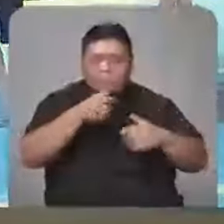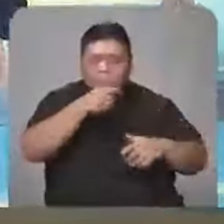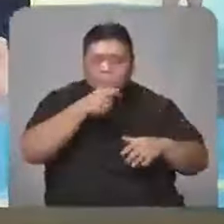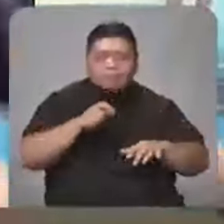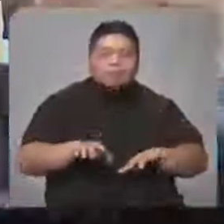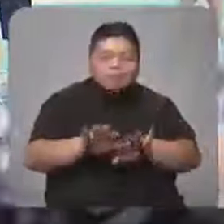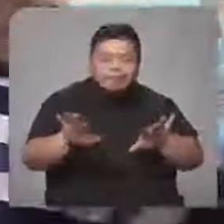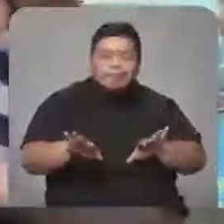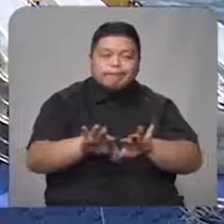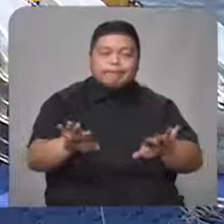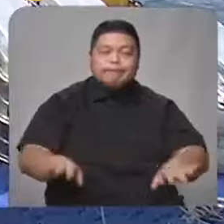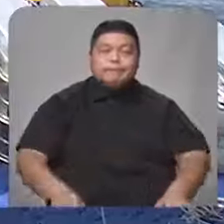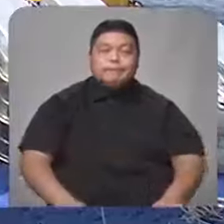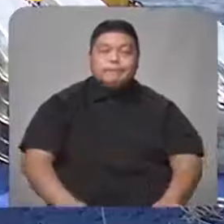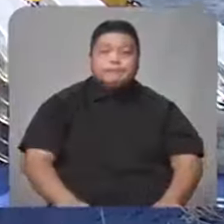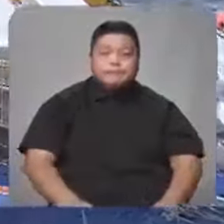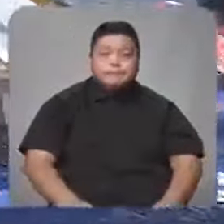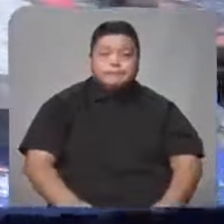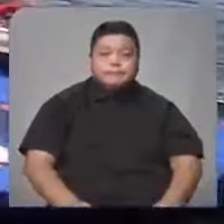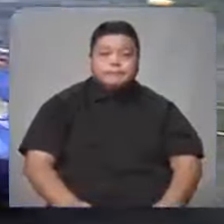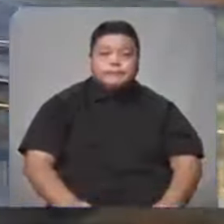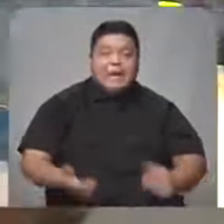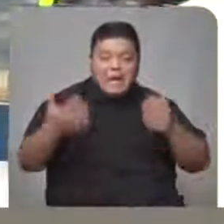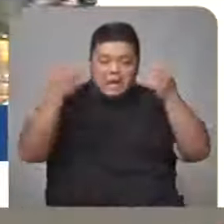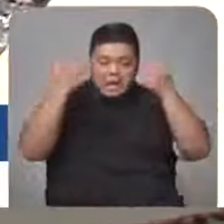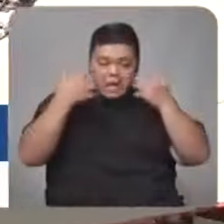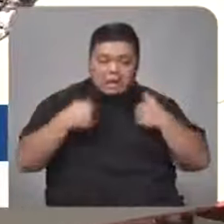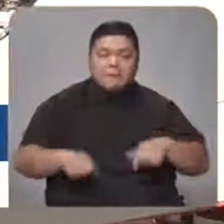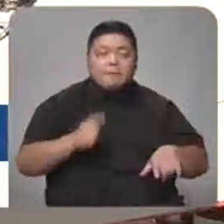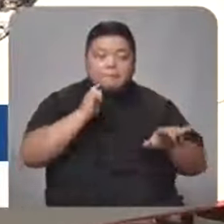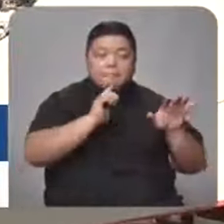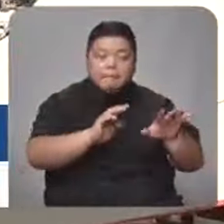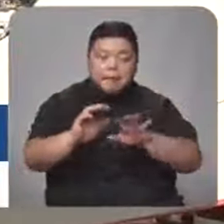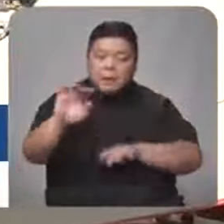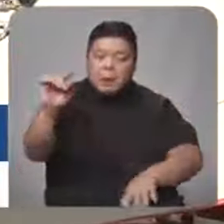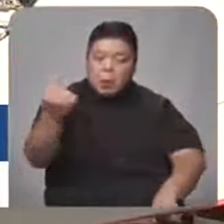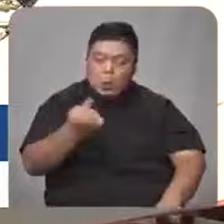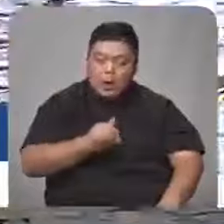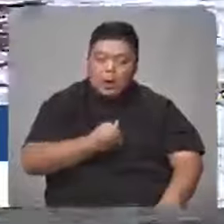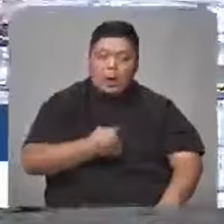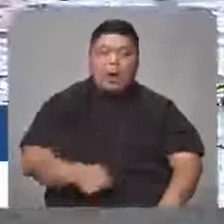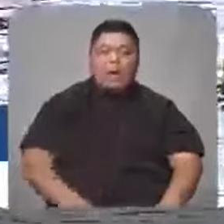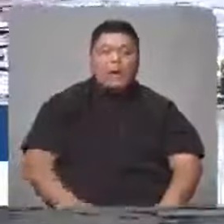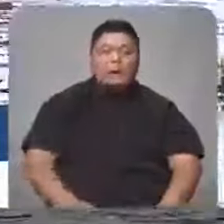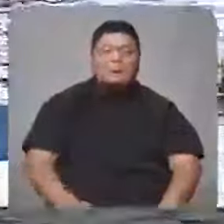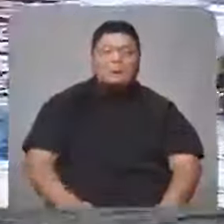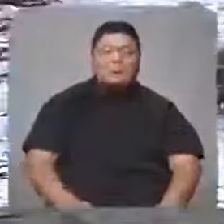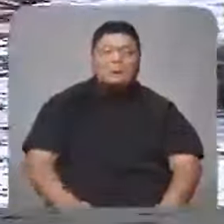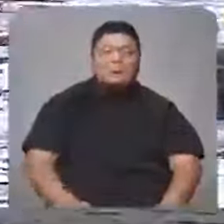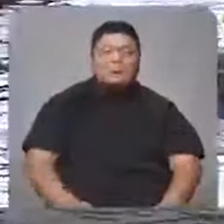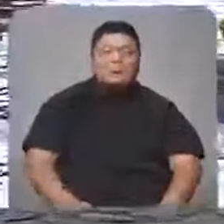삼매경에 빠져듭니다 더위가 길어지면서 바다를 찾는 발길도 늘고 있습니다